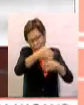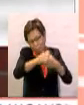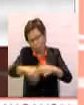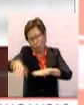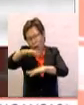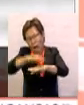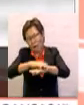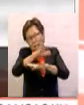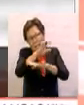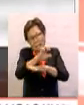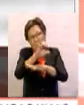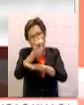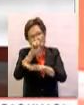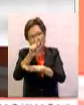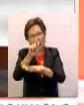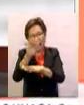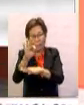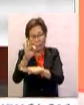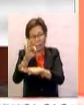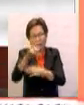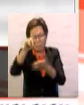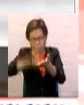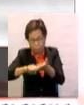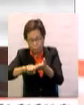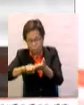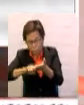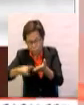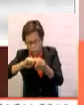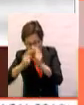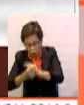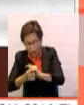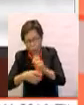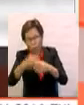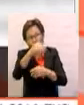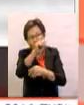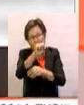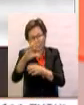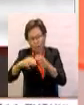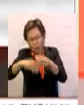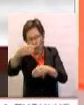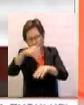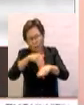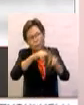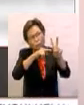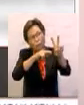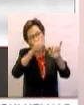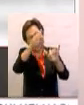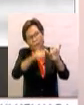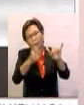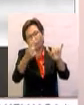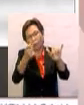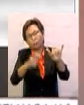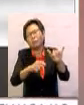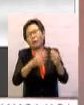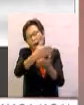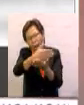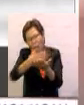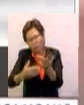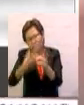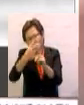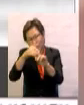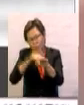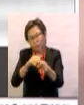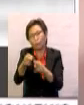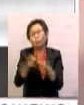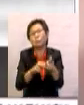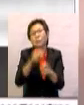atas ETF yang disemak semula dikeluarkan Suruhanjaya Security Malaysia SC pada 26 November lalu merupakan sebahagian usaha